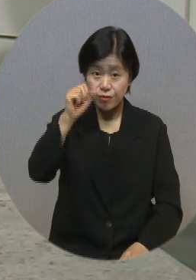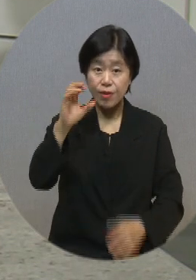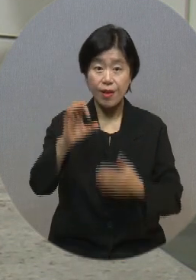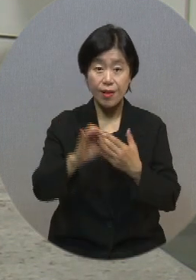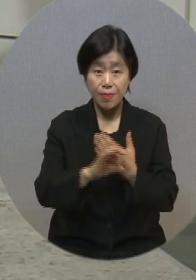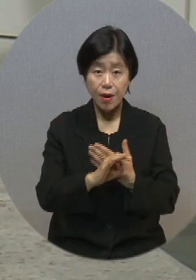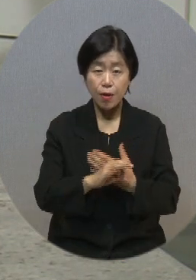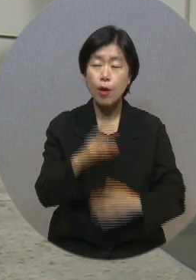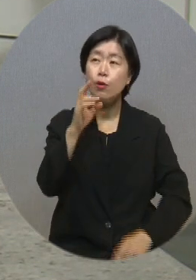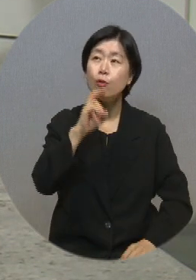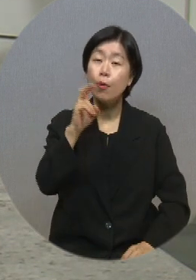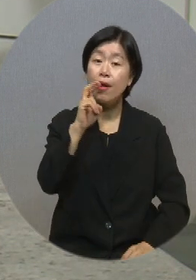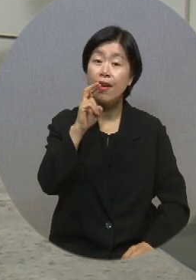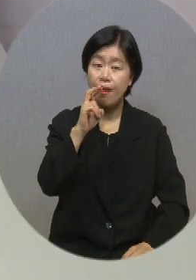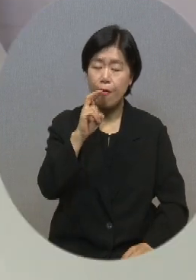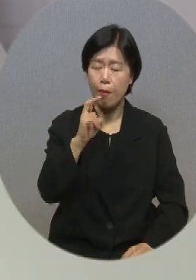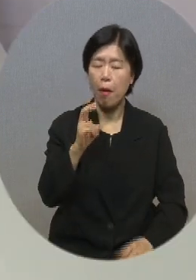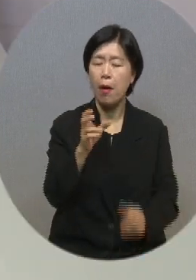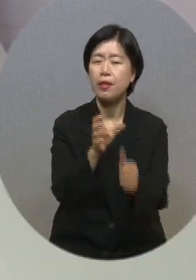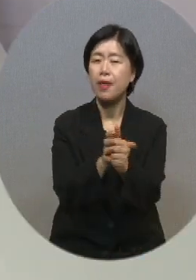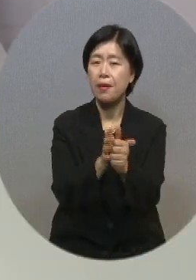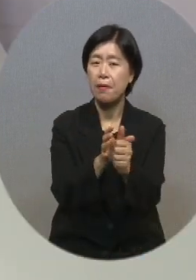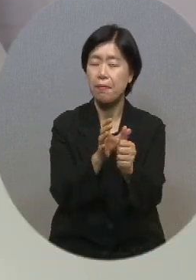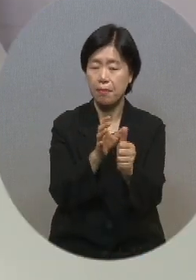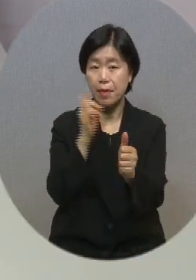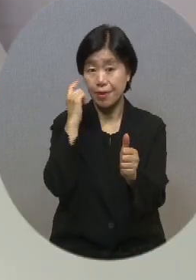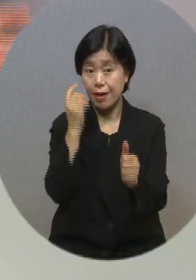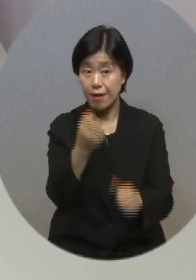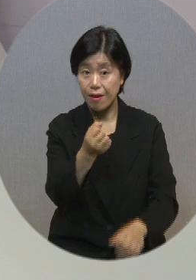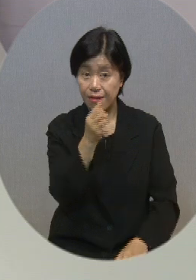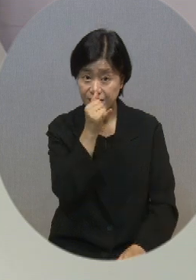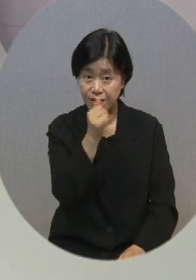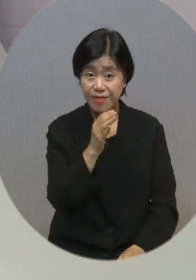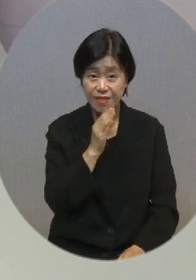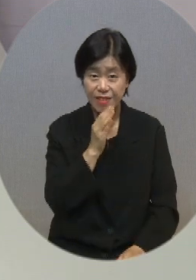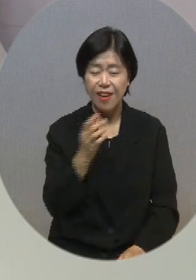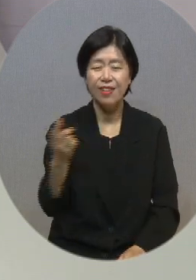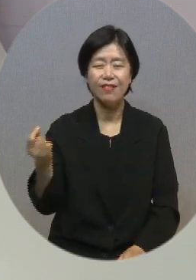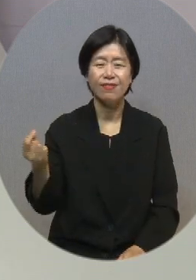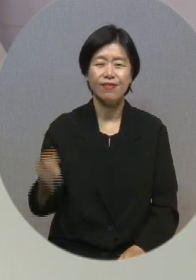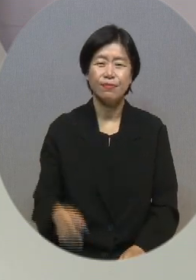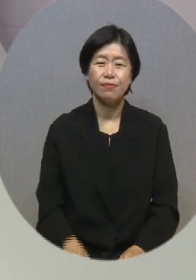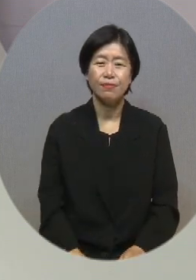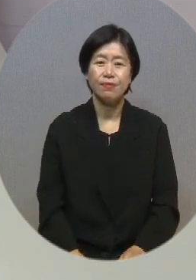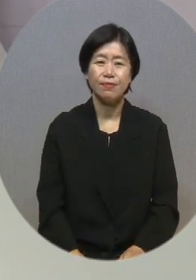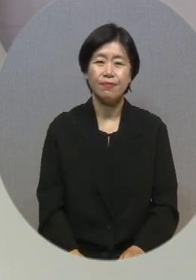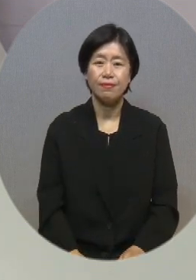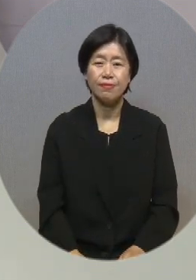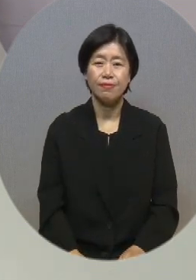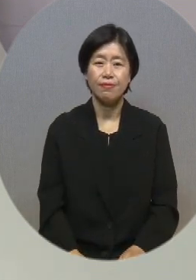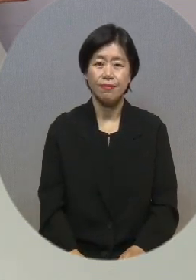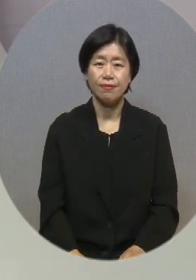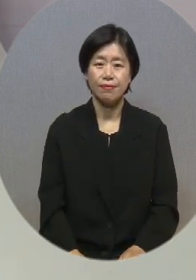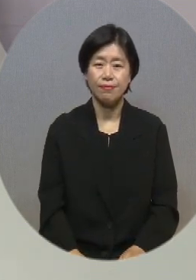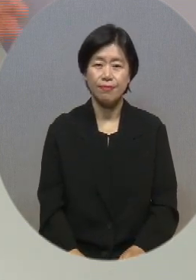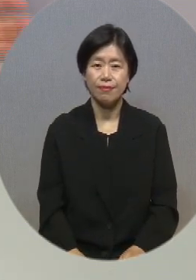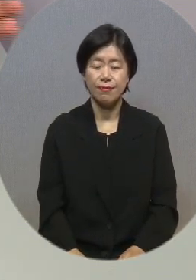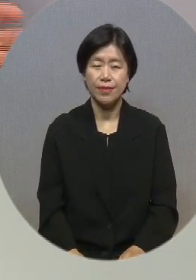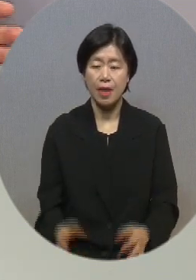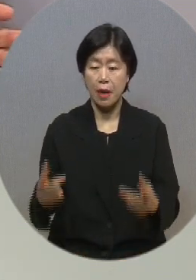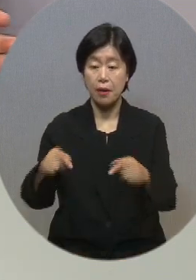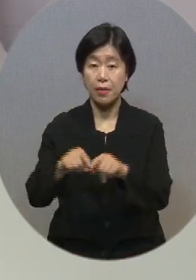갖고 계시답니다. 아, 그러니까 그 단원들이 같이 하는 분들이 자기가 진출한 것처럼